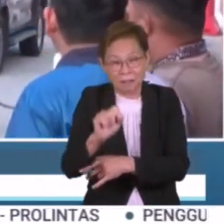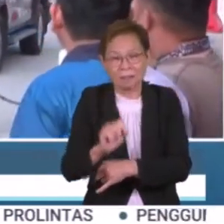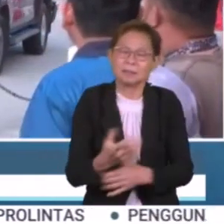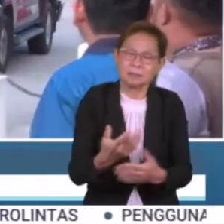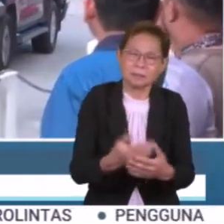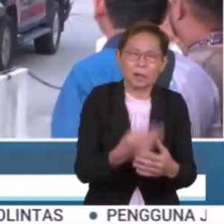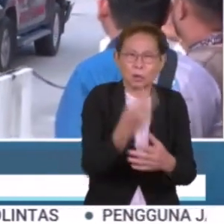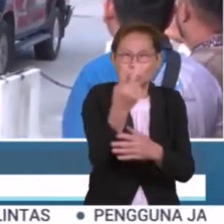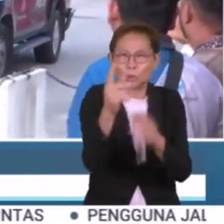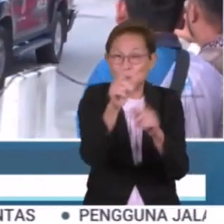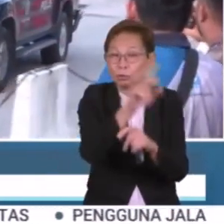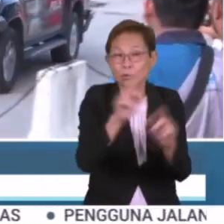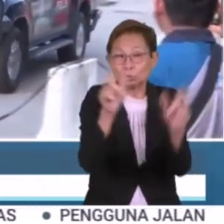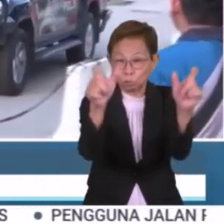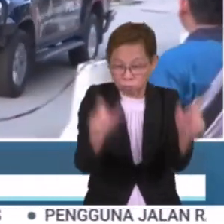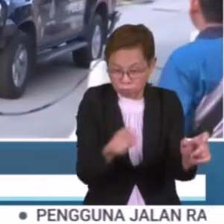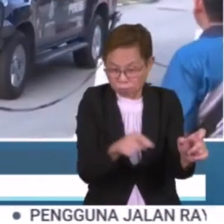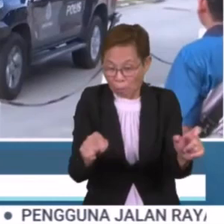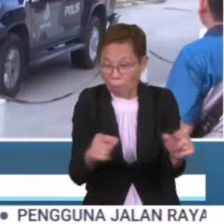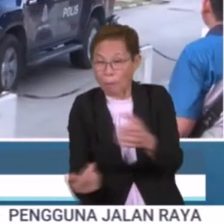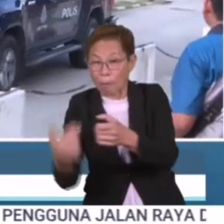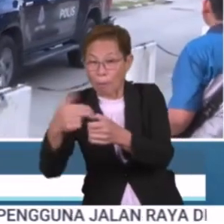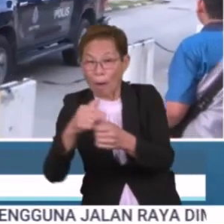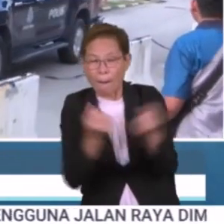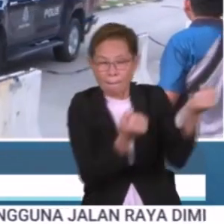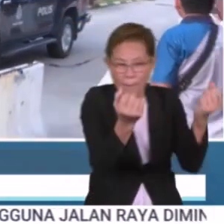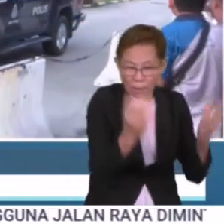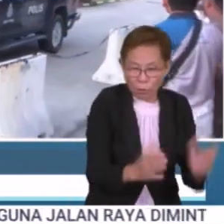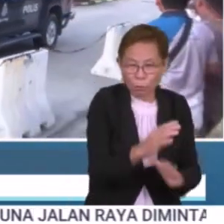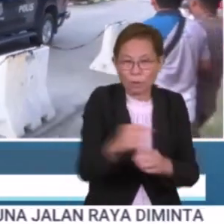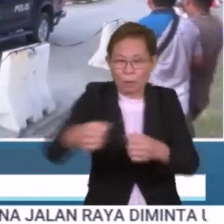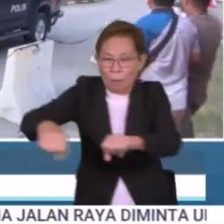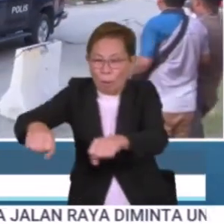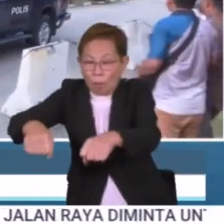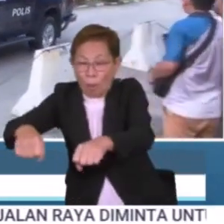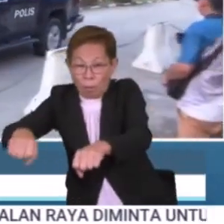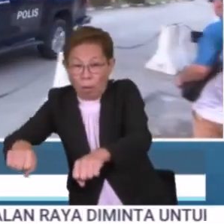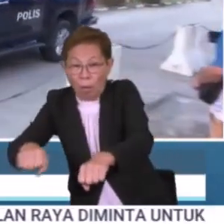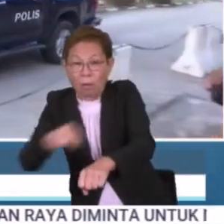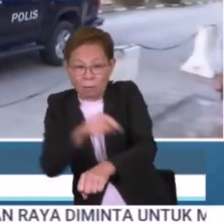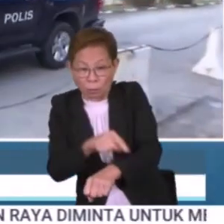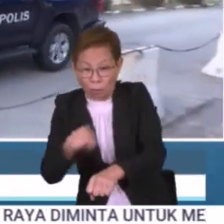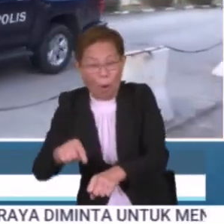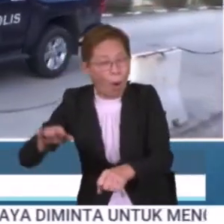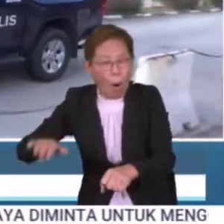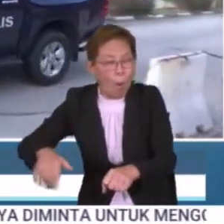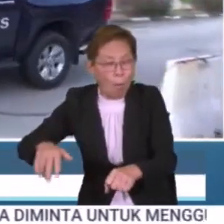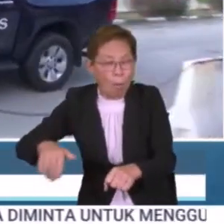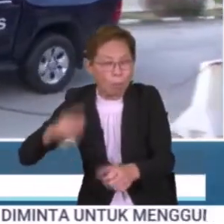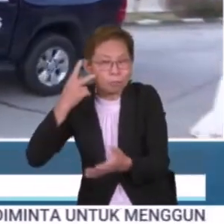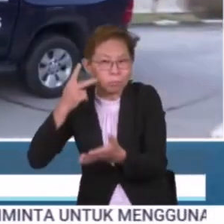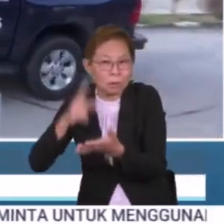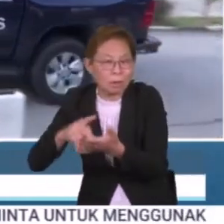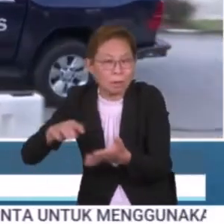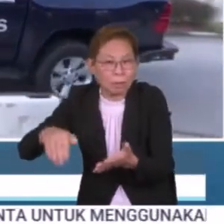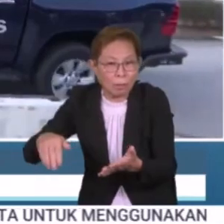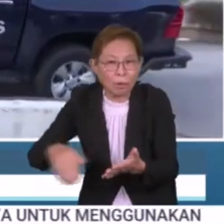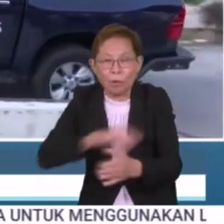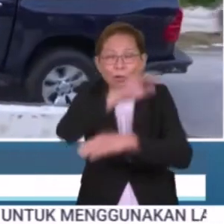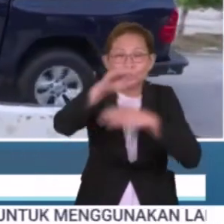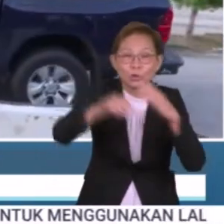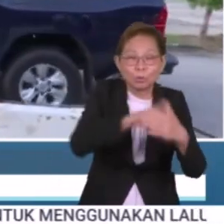bagaimanapun dua lagi mangsa membabitkan seorang pemandu dan seorang penunggang Moto belum dapat dikenal pasti